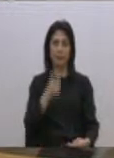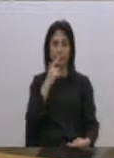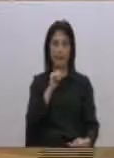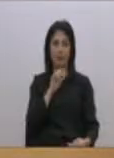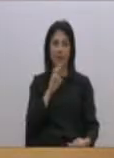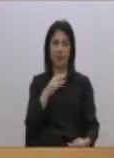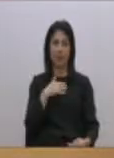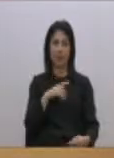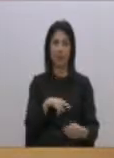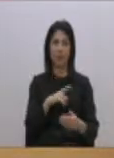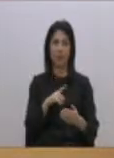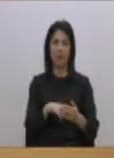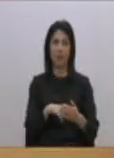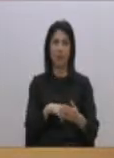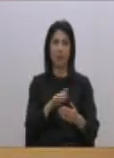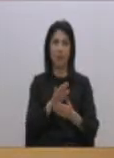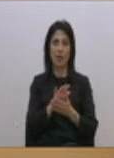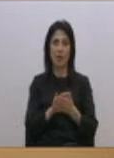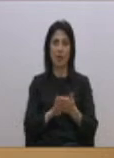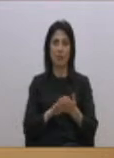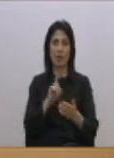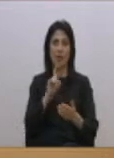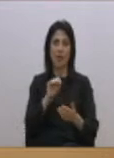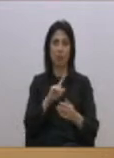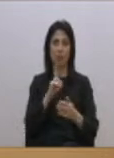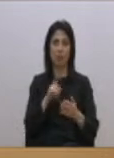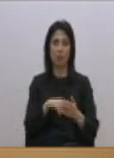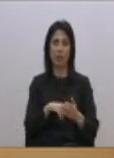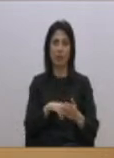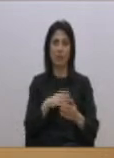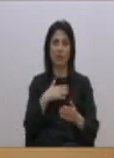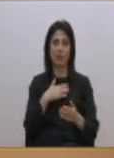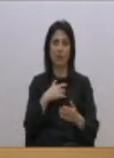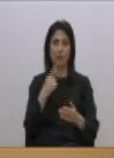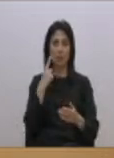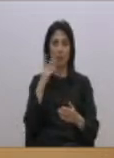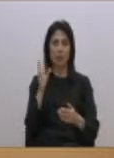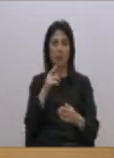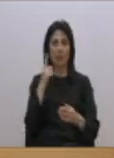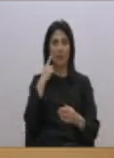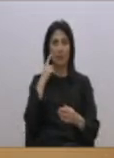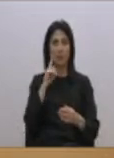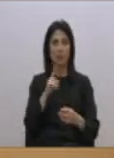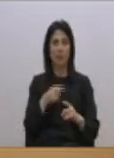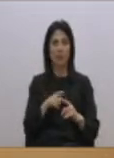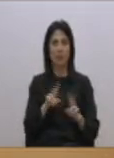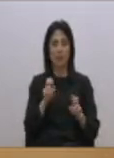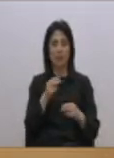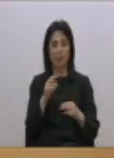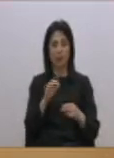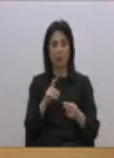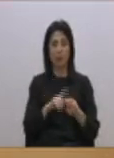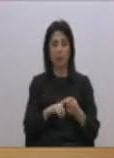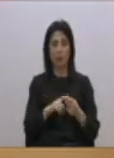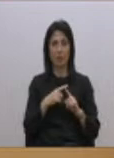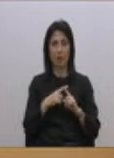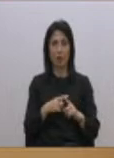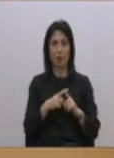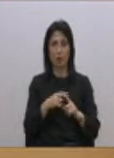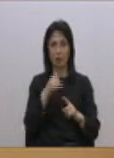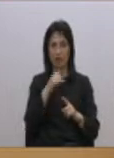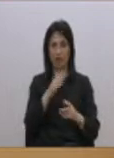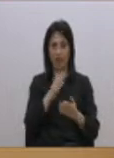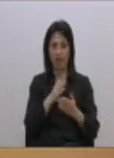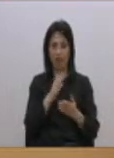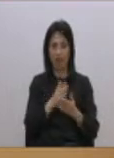Andrei ce mi-a șekit cu el, dar când ți-l leba, a tu n-a șekit cu el. Ce în mengon e cu el, a spus misro, am tema standard, au șirebit consensus și verșit, că